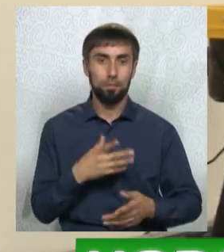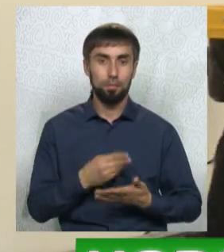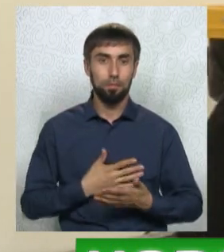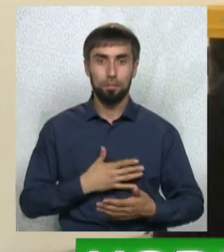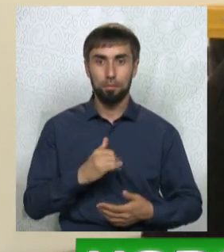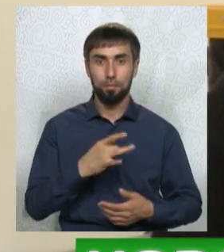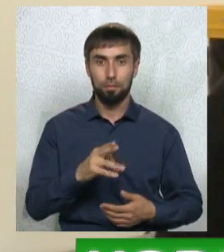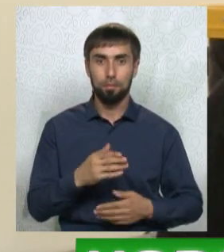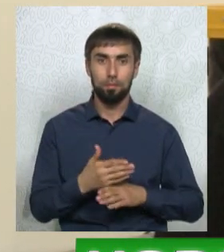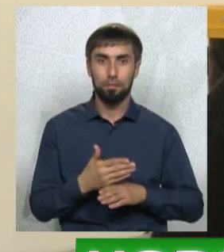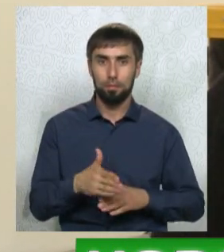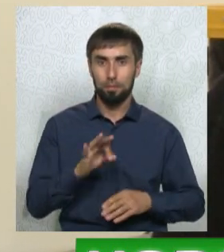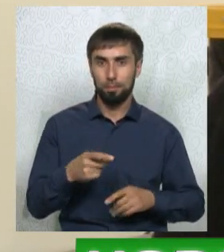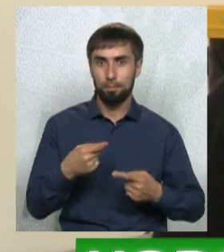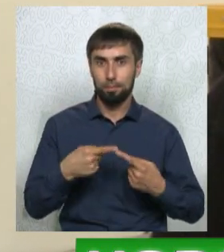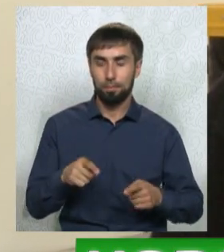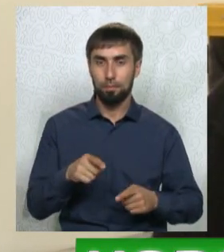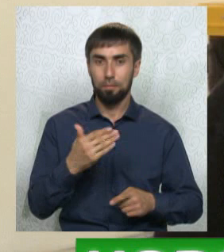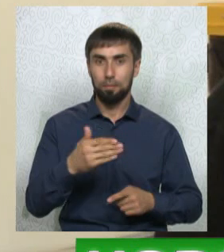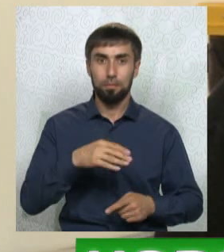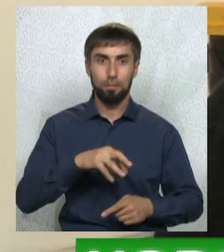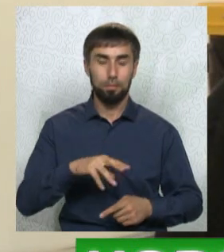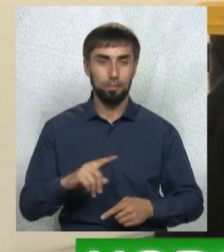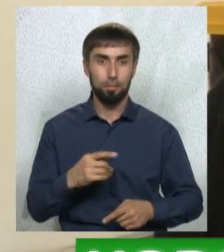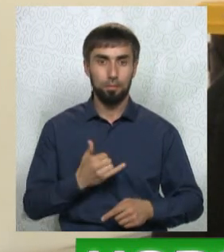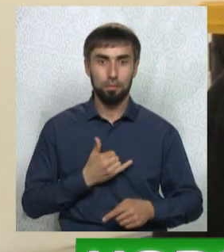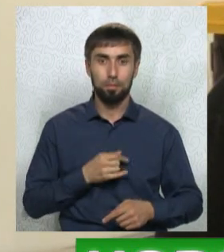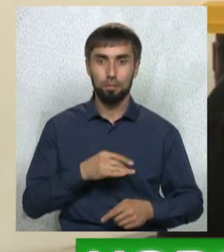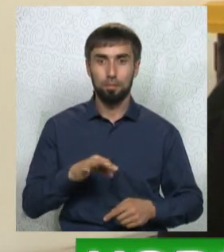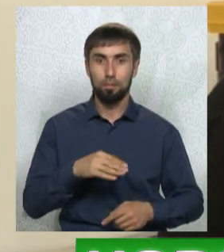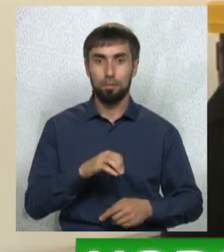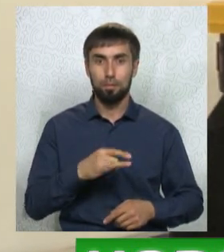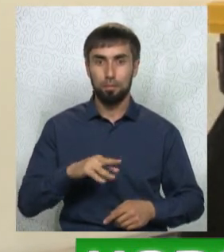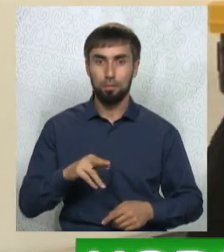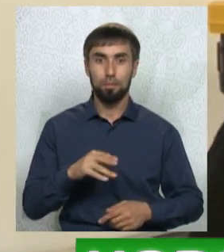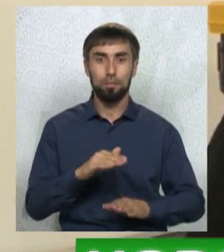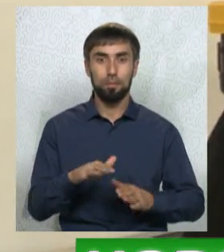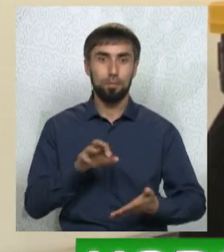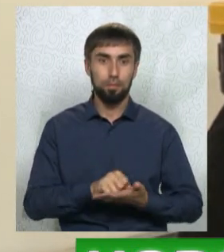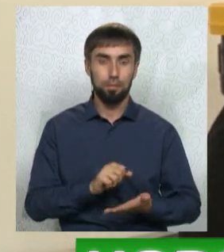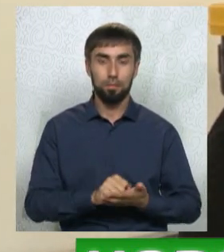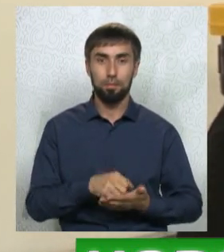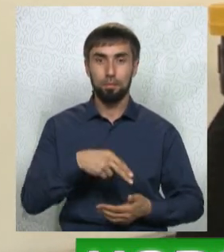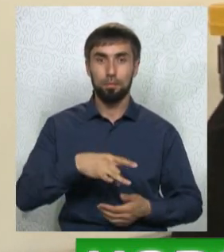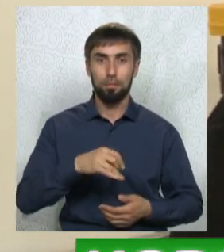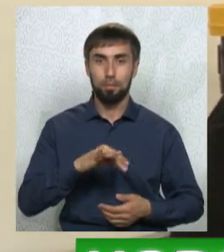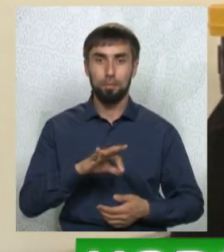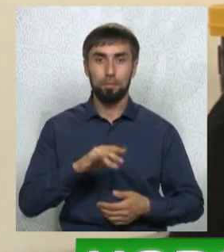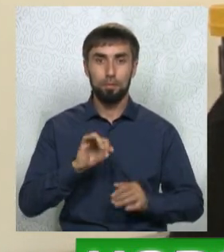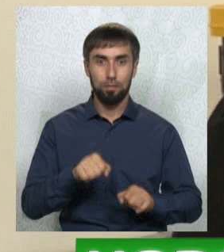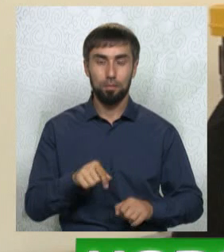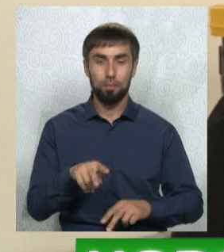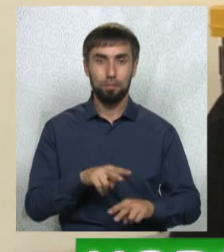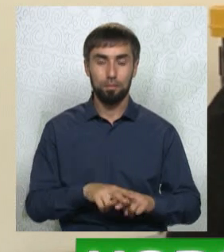урок отличается от других уроков тем, что у нас помимо теории дети занимаются практикой, они могут